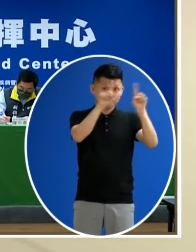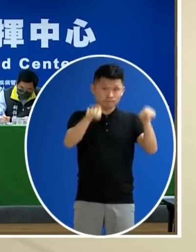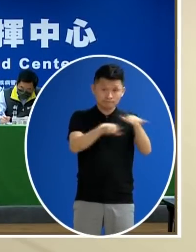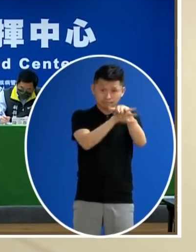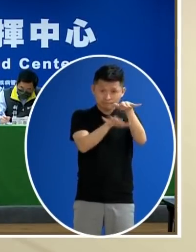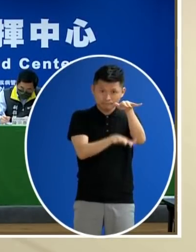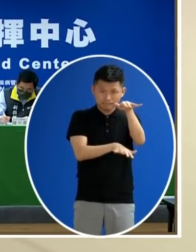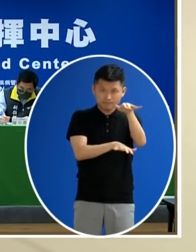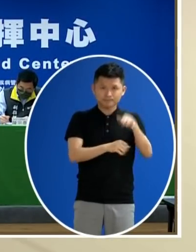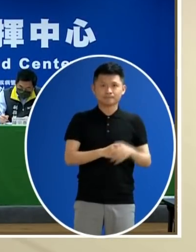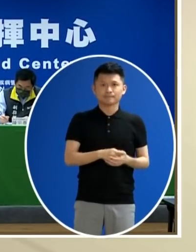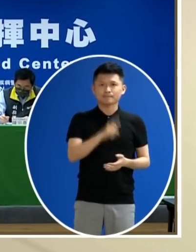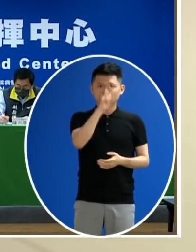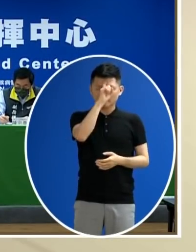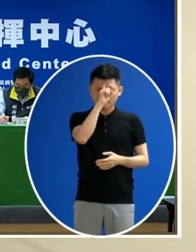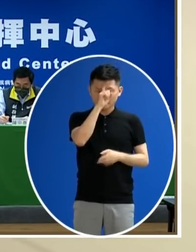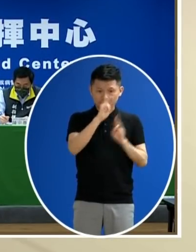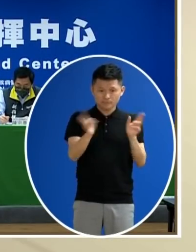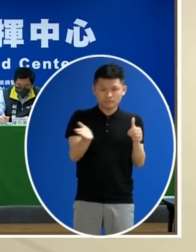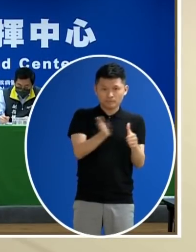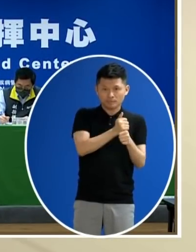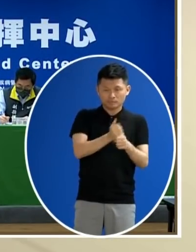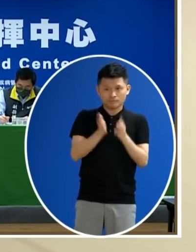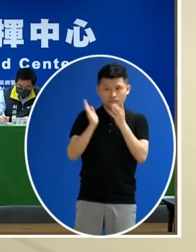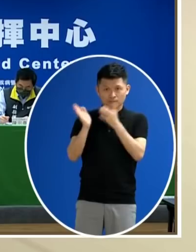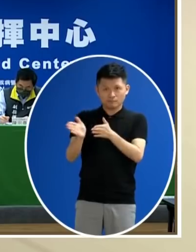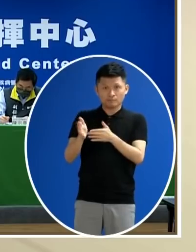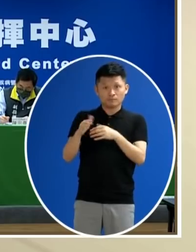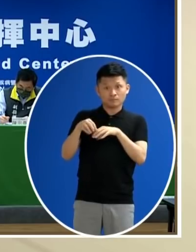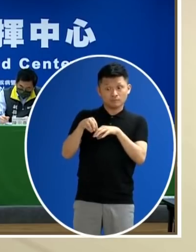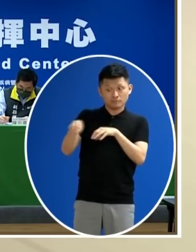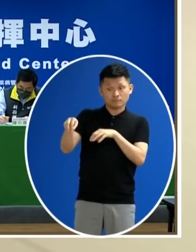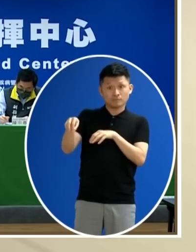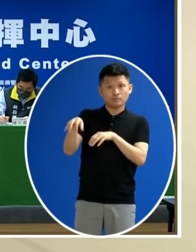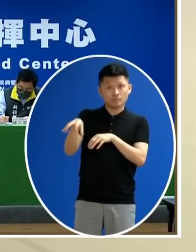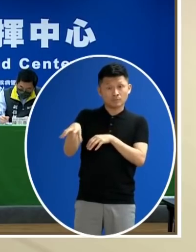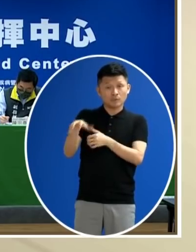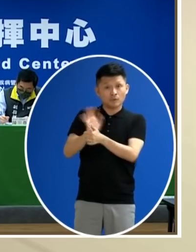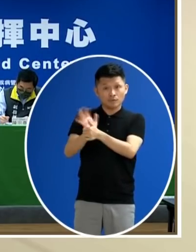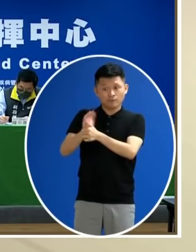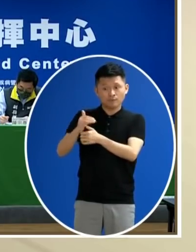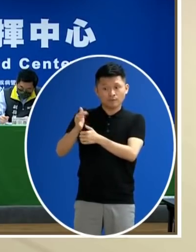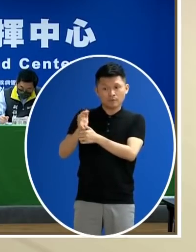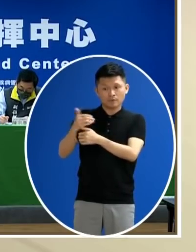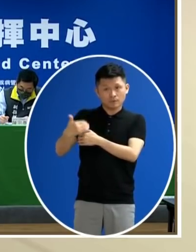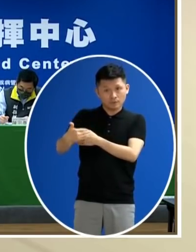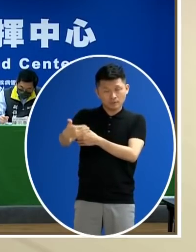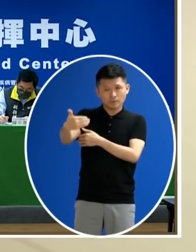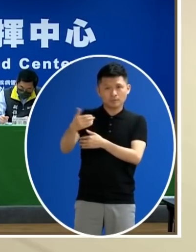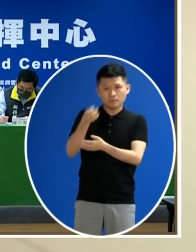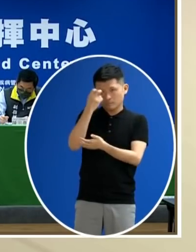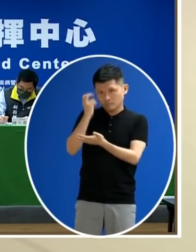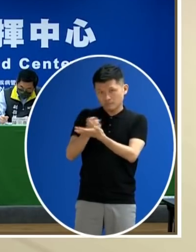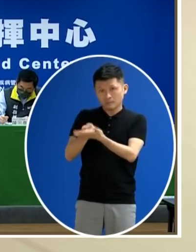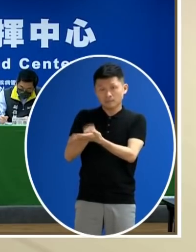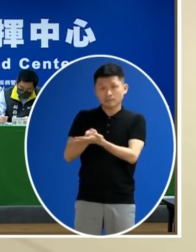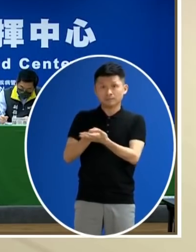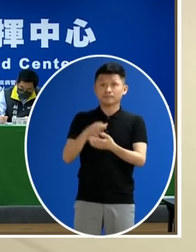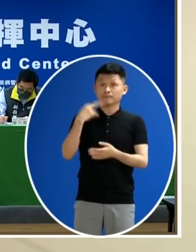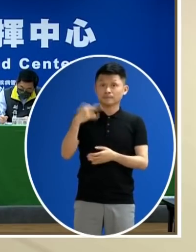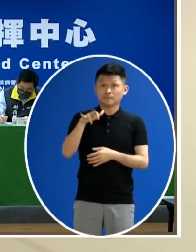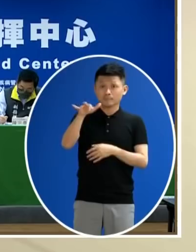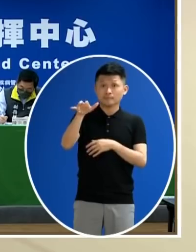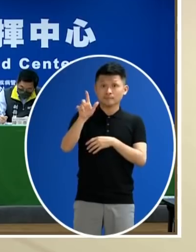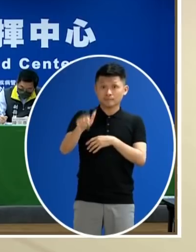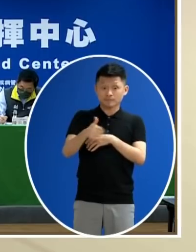挥中心是否可以就是稽核外站的防疫流程。那还有在确诊组员的感染源没有确定之前，是不是可以